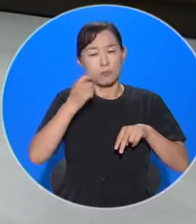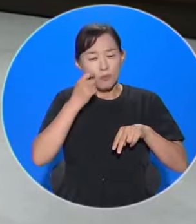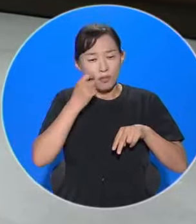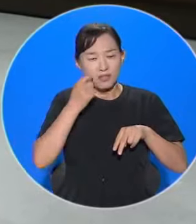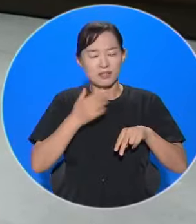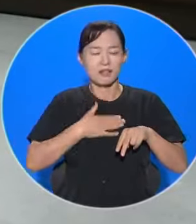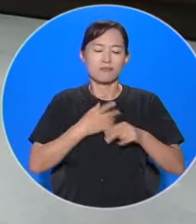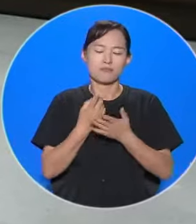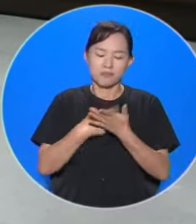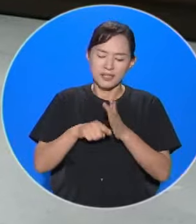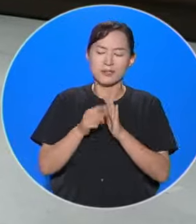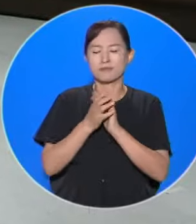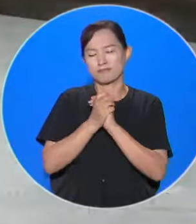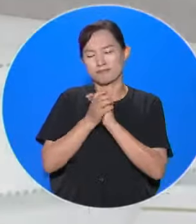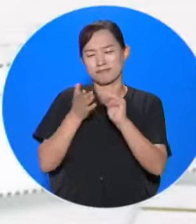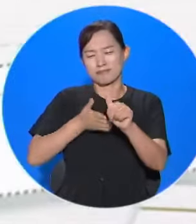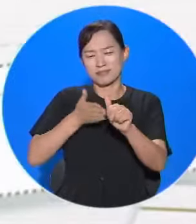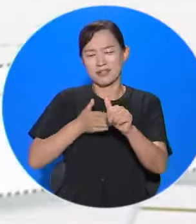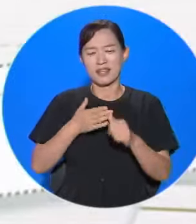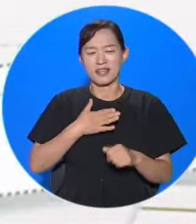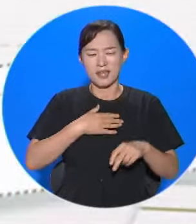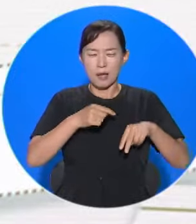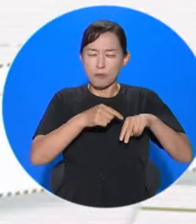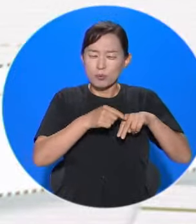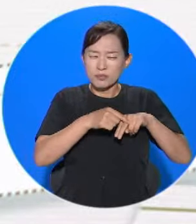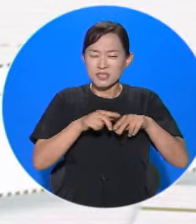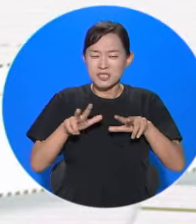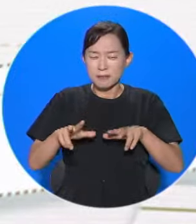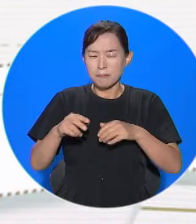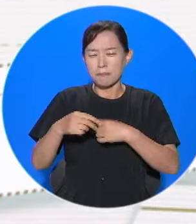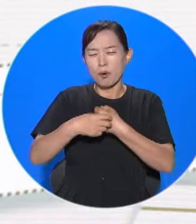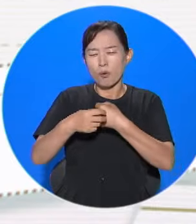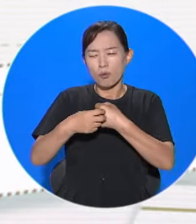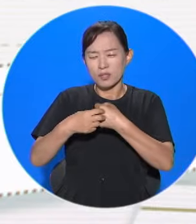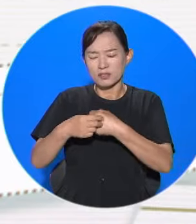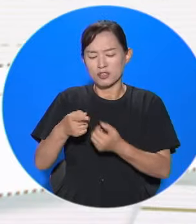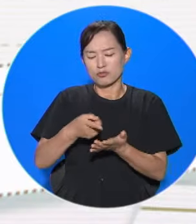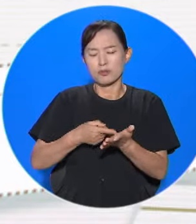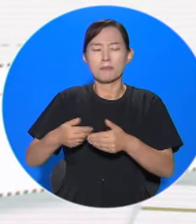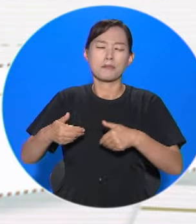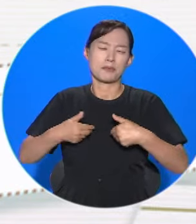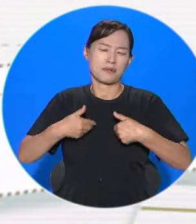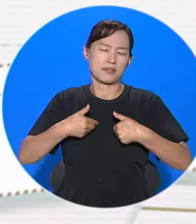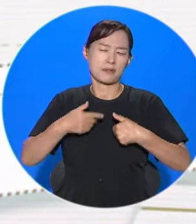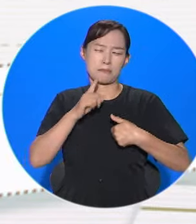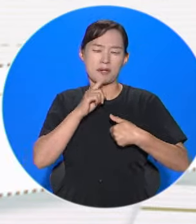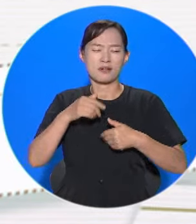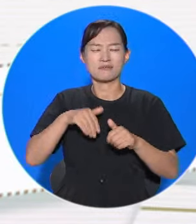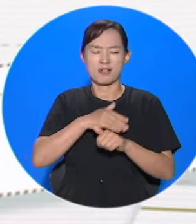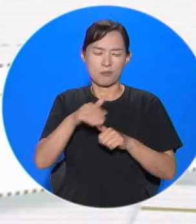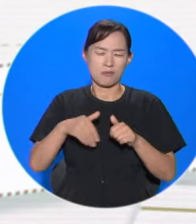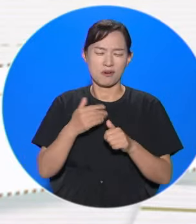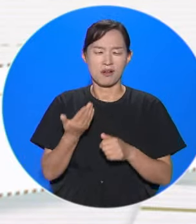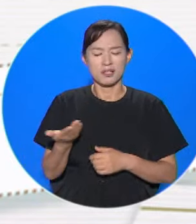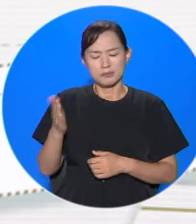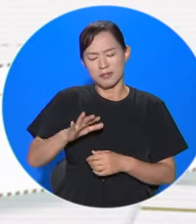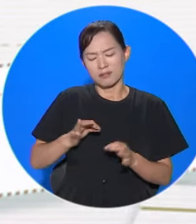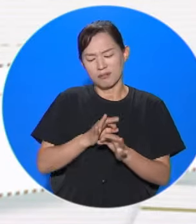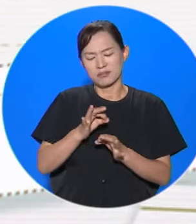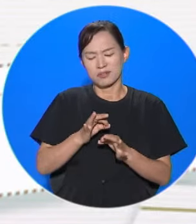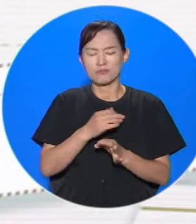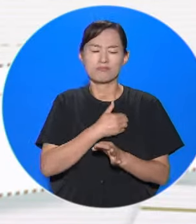기도를 부탁드리고자 합니다. 제 무릎은 현재 병원에서 시술이 필요하다고 하는 상황입니다. 하지만